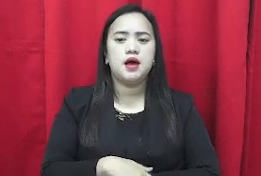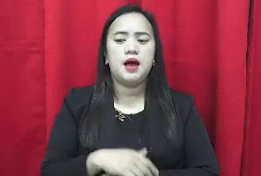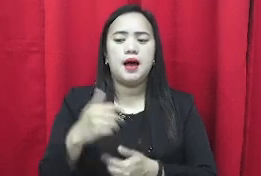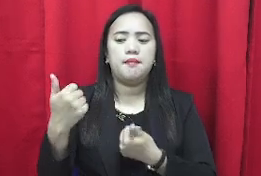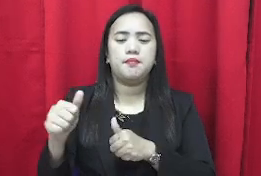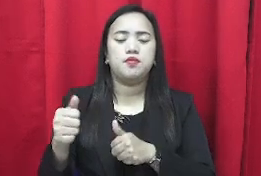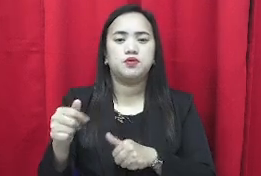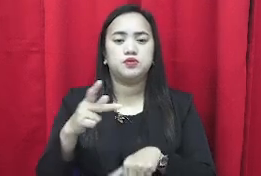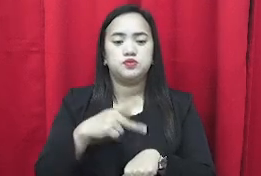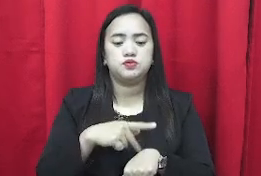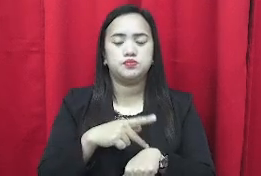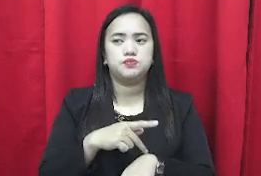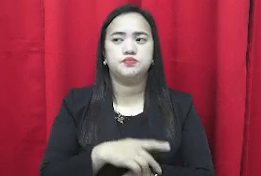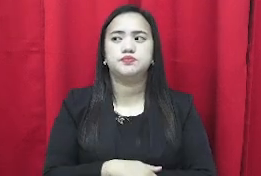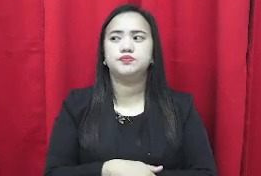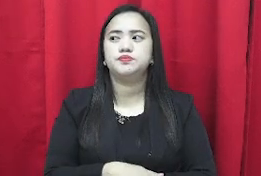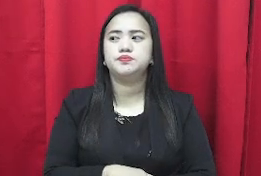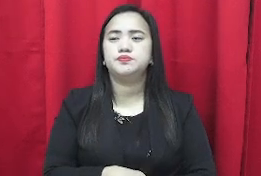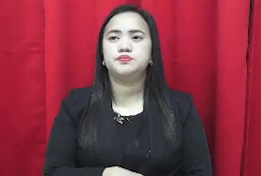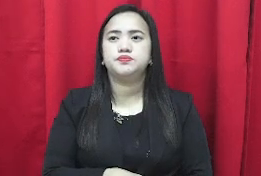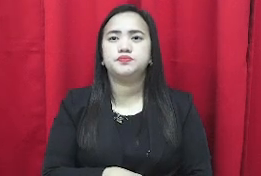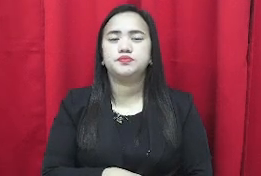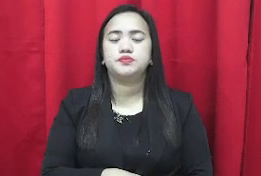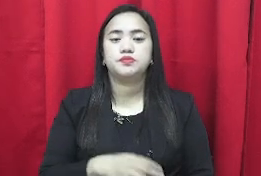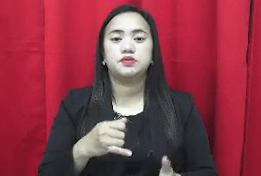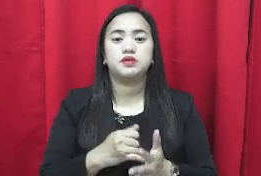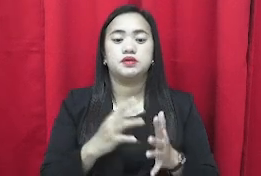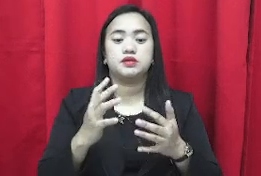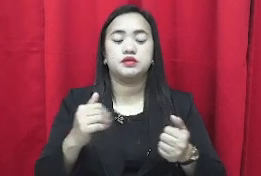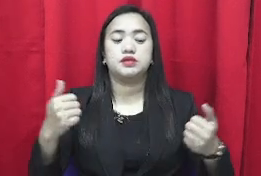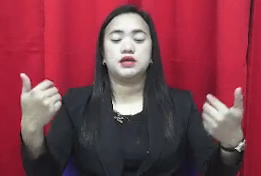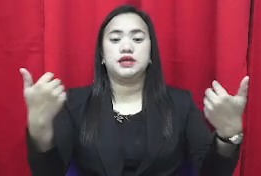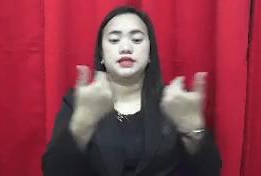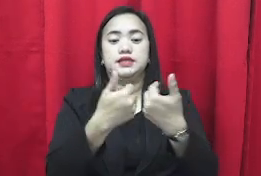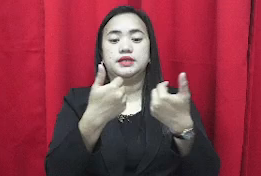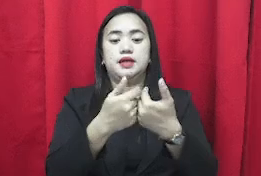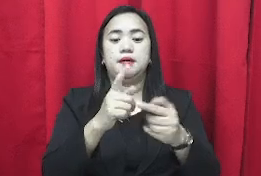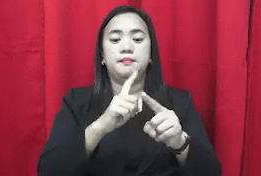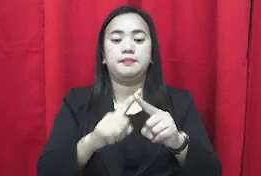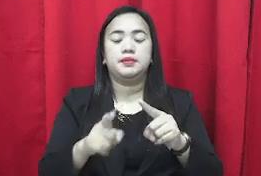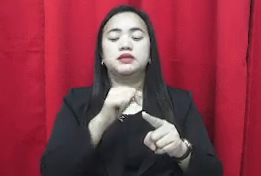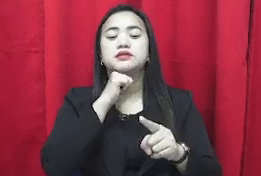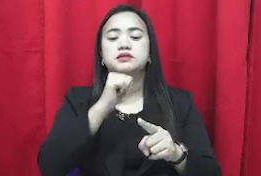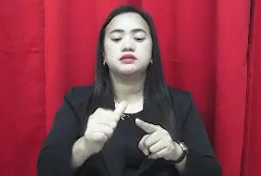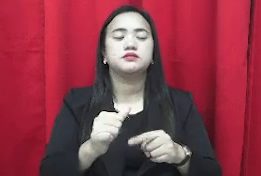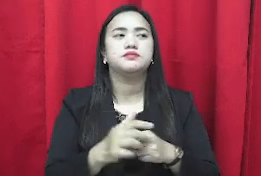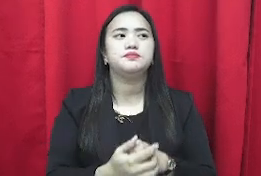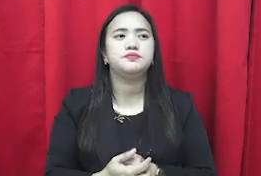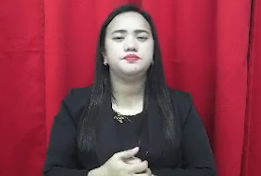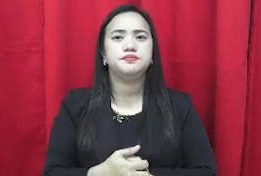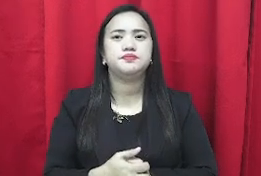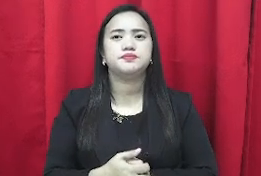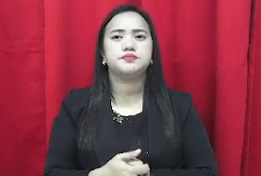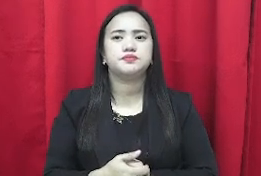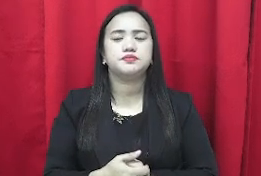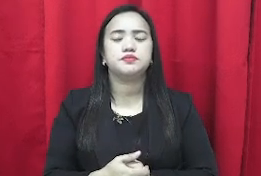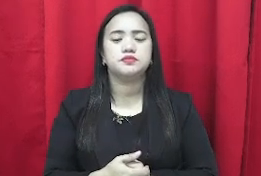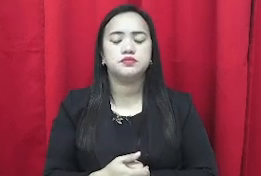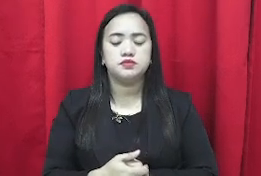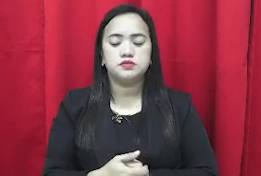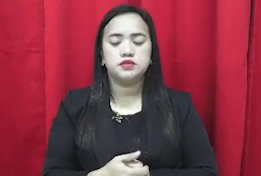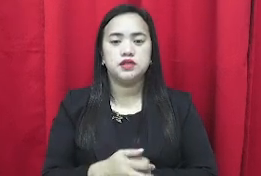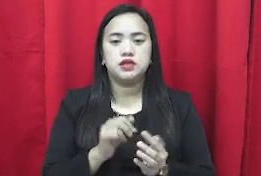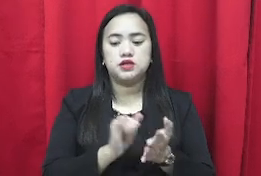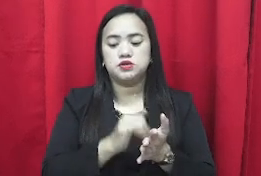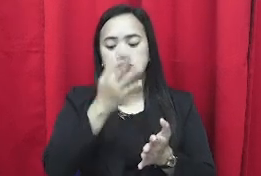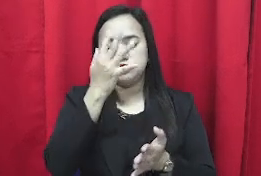nikit hindiya hiniwalay sa pangong Yes Amen Kaya nga makikita po natin dito mga kapatid a good